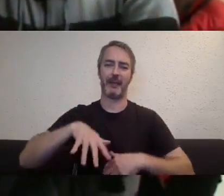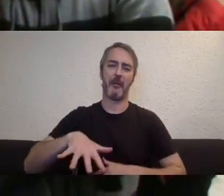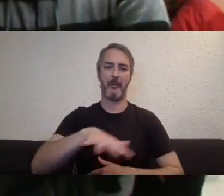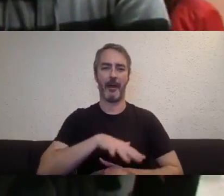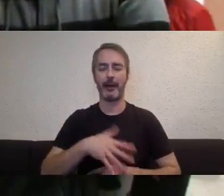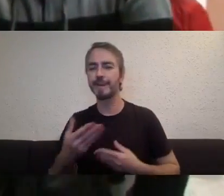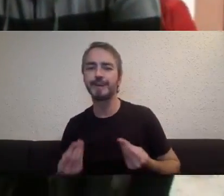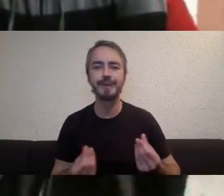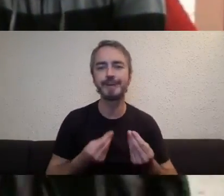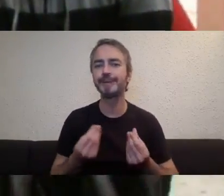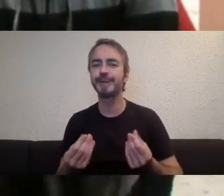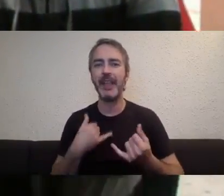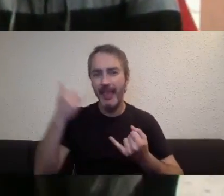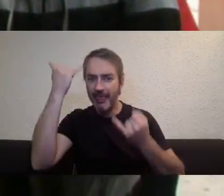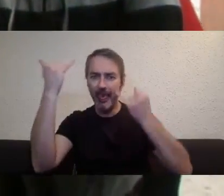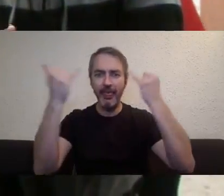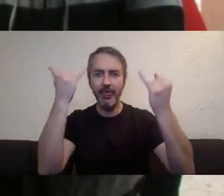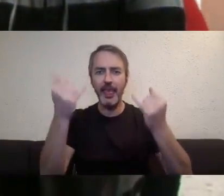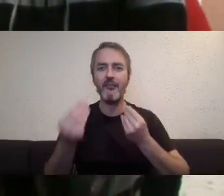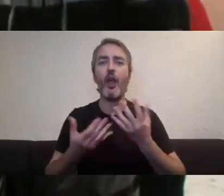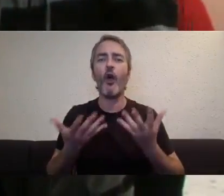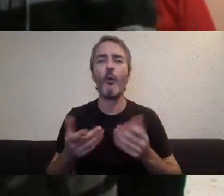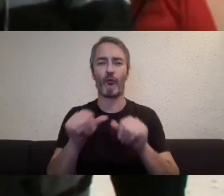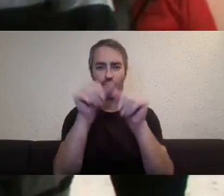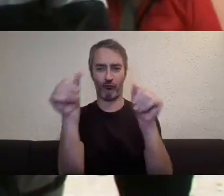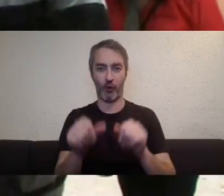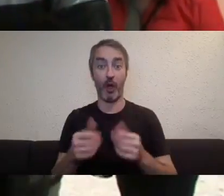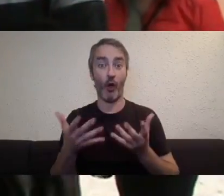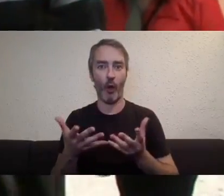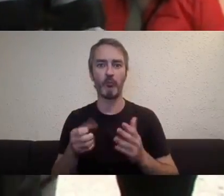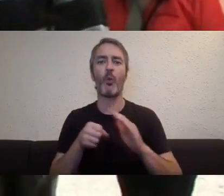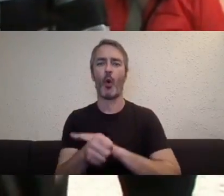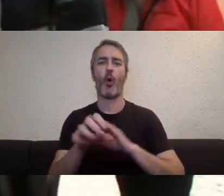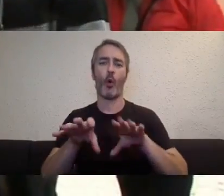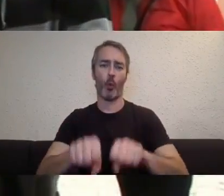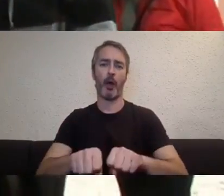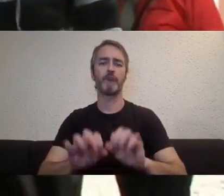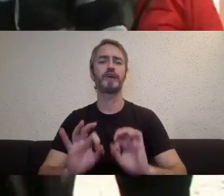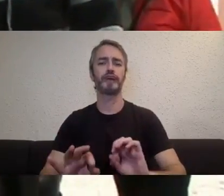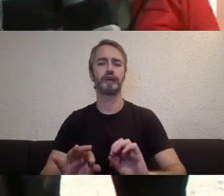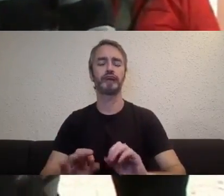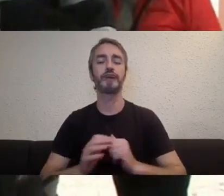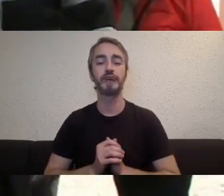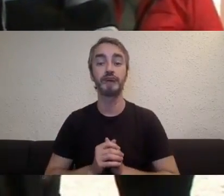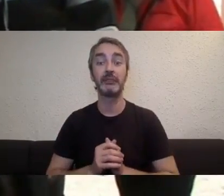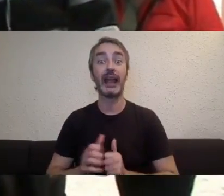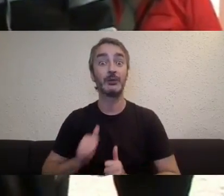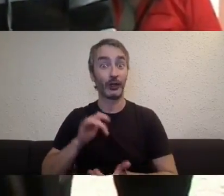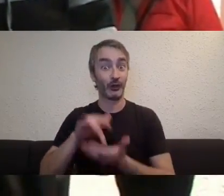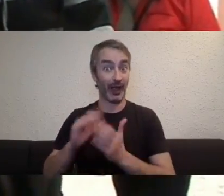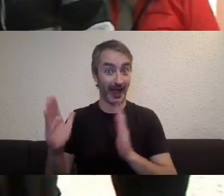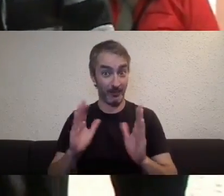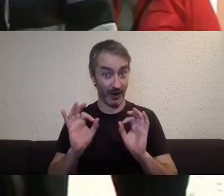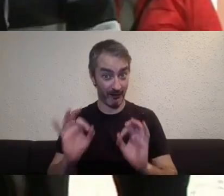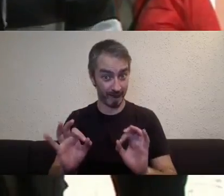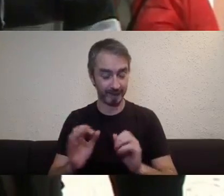decidir tornar al barri i més o menys practicar les idees que dèiem, pues, a donar-li una forma que era l'ocupació. I